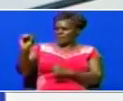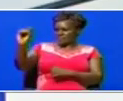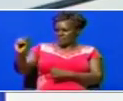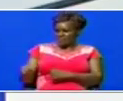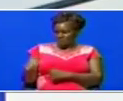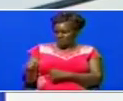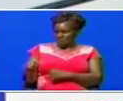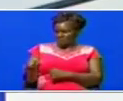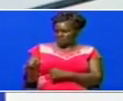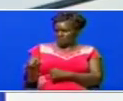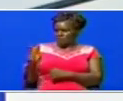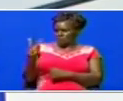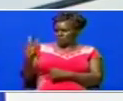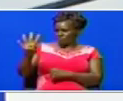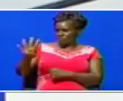180,241.